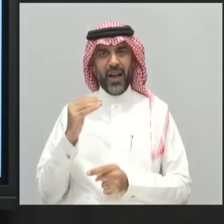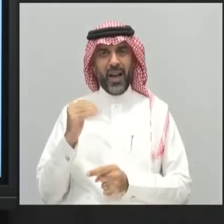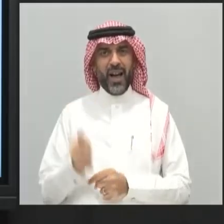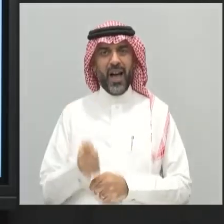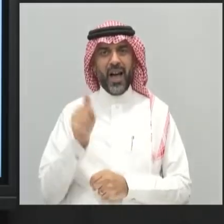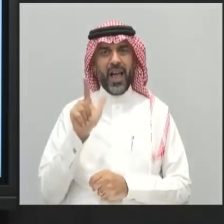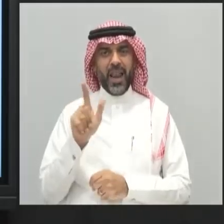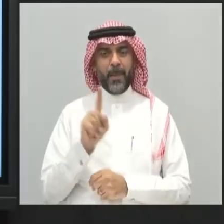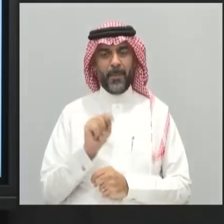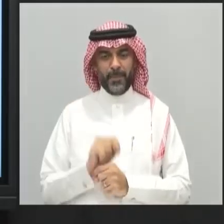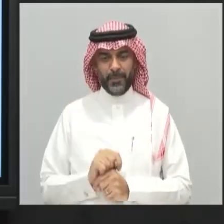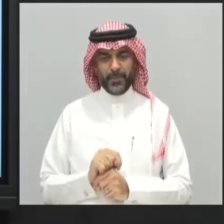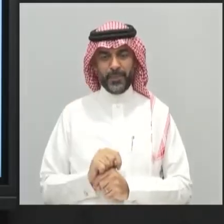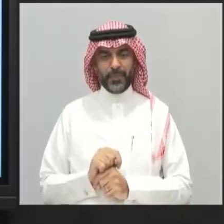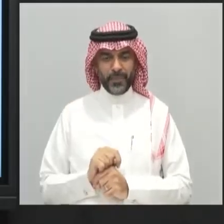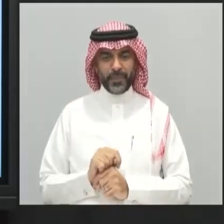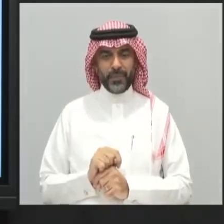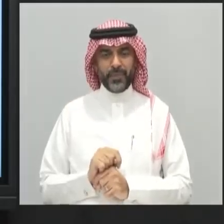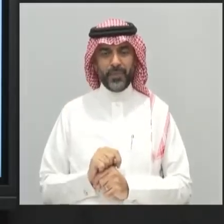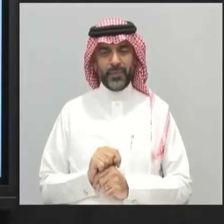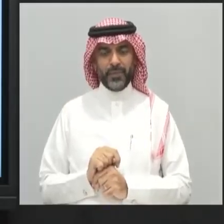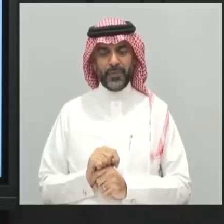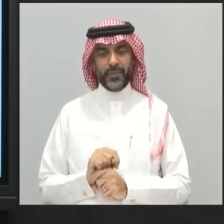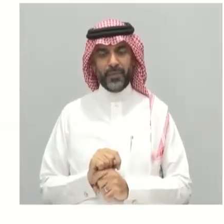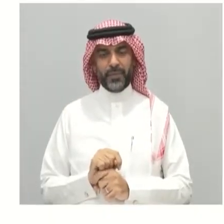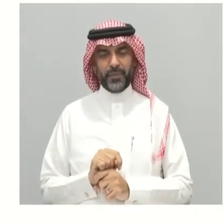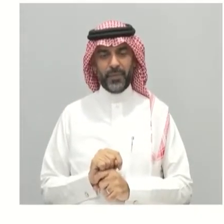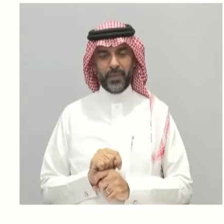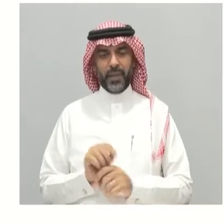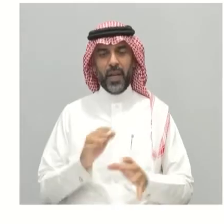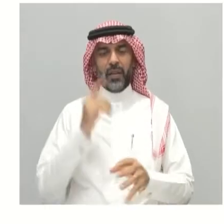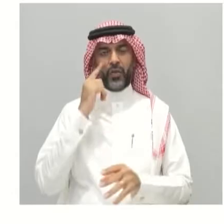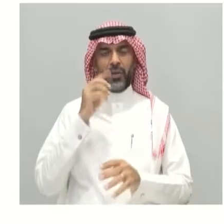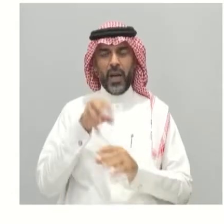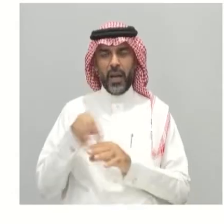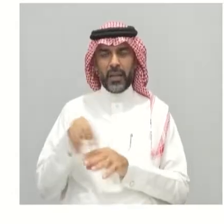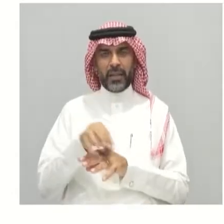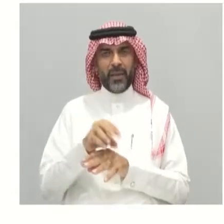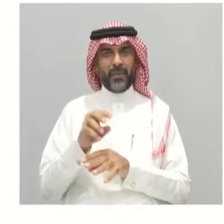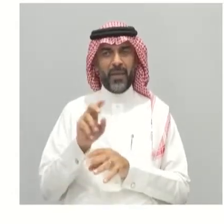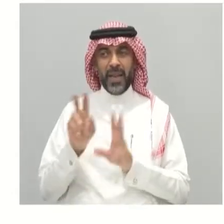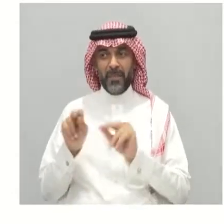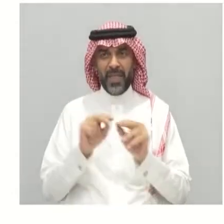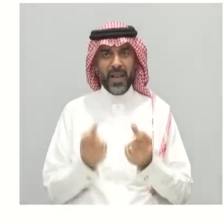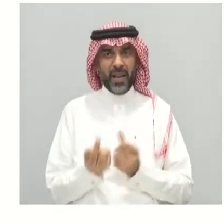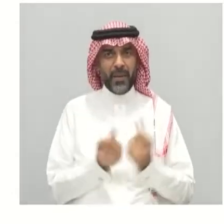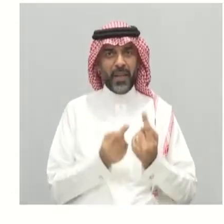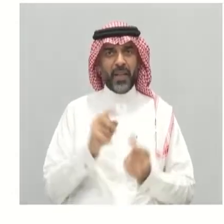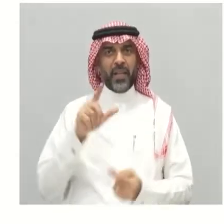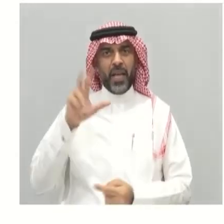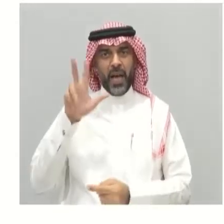لدينا هنا الطحالب او ما يسمى بالطحالب نلاحظ ان اقسام الطلائعيات شبيهه بالنبات لدينا